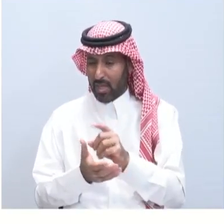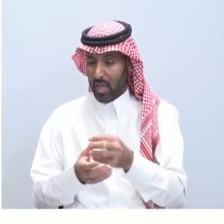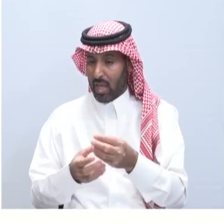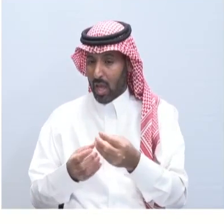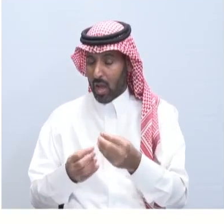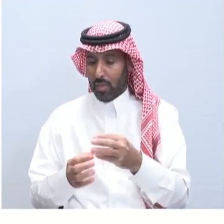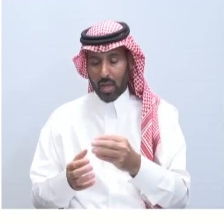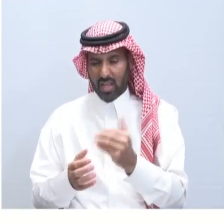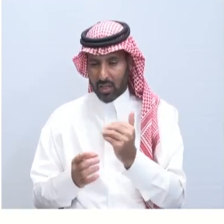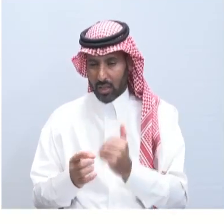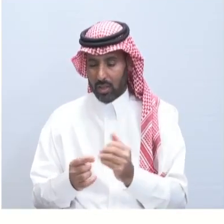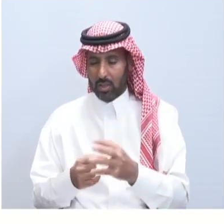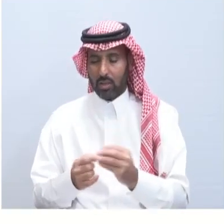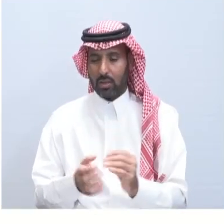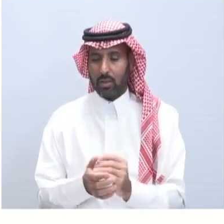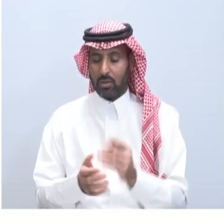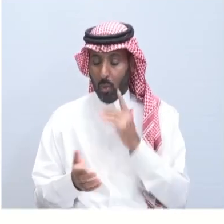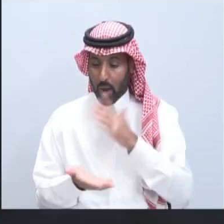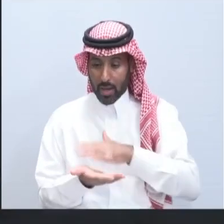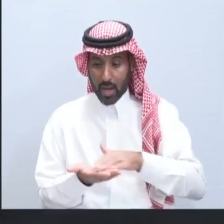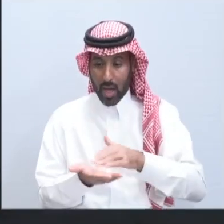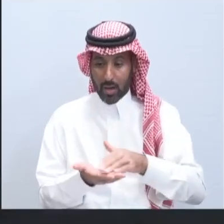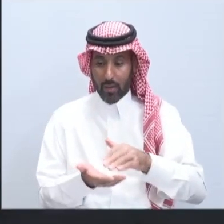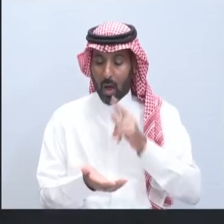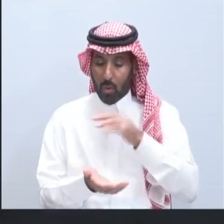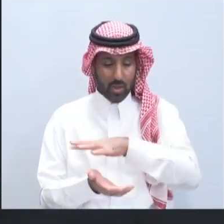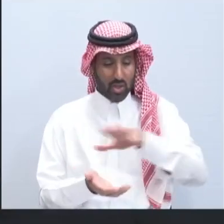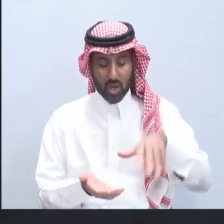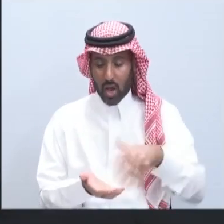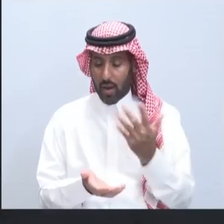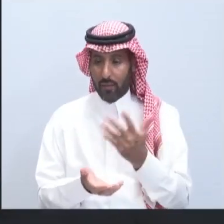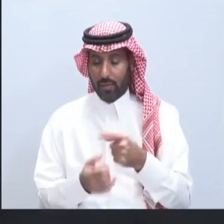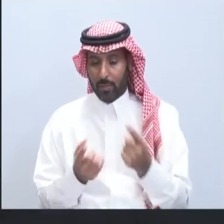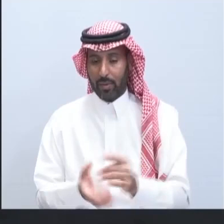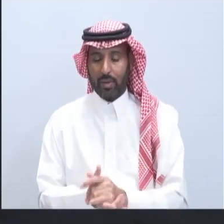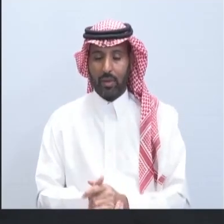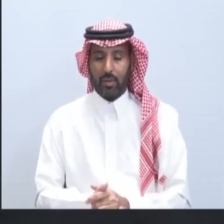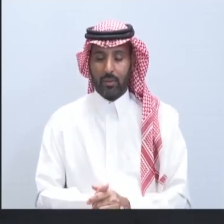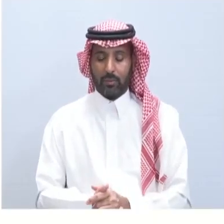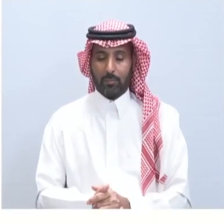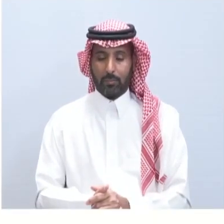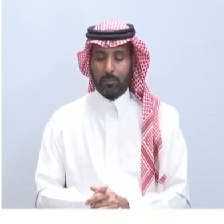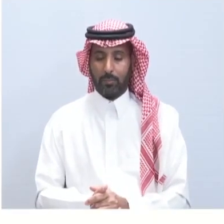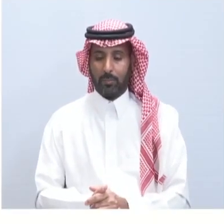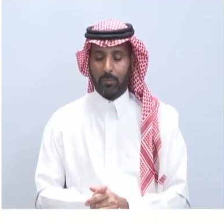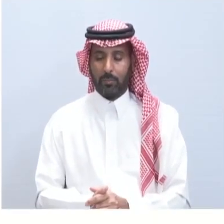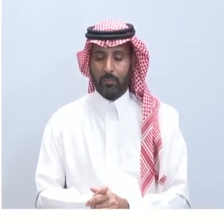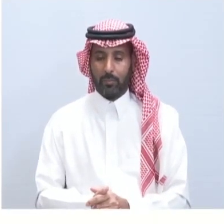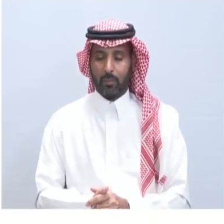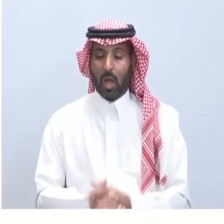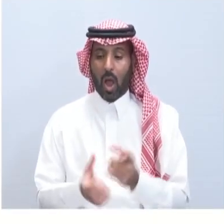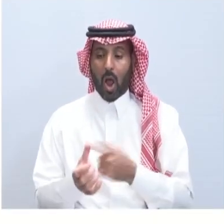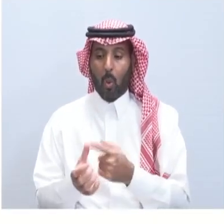على الارض او على الموارد الطبيعيه ايضا اعزائي الطلبه